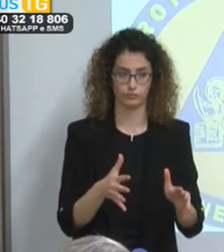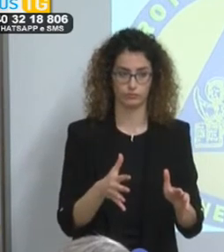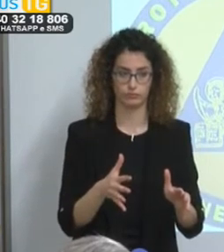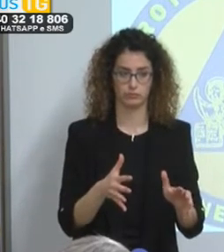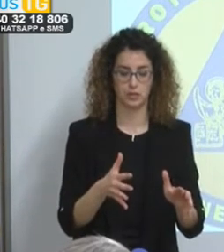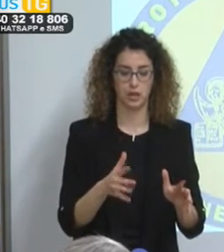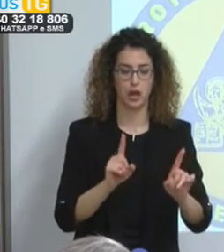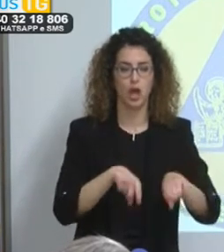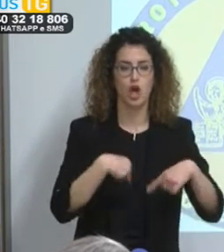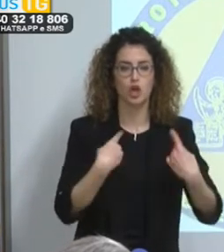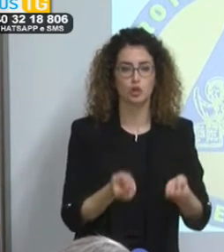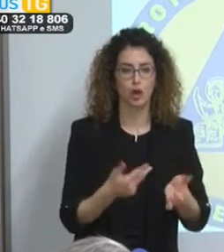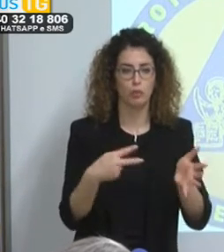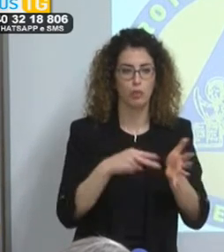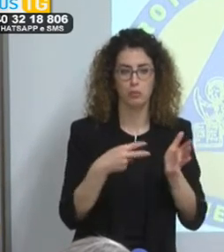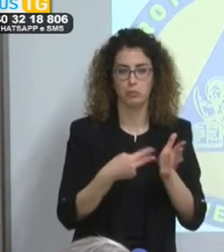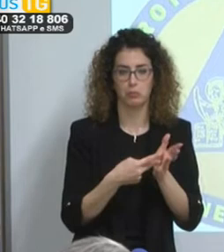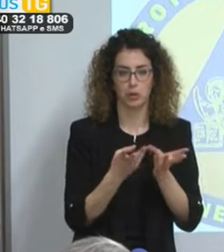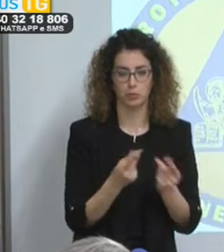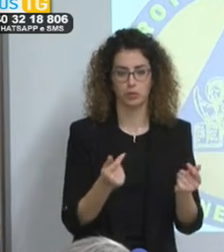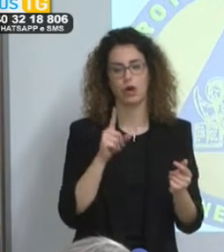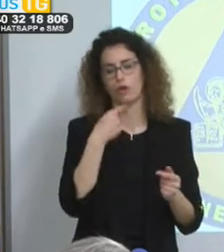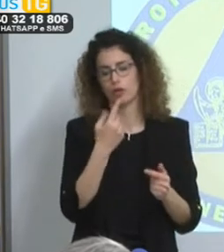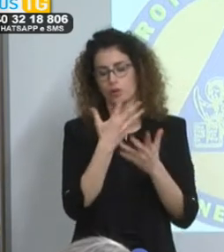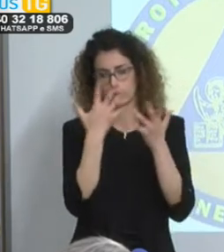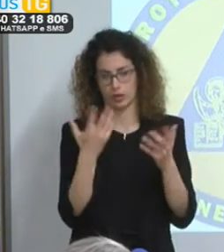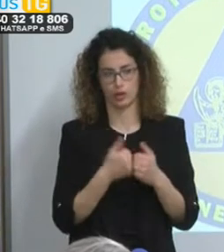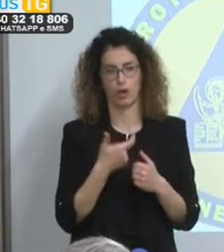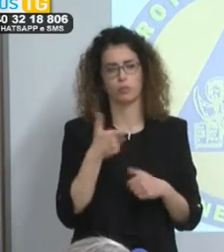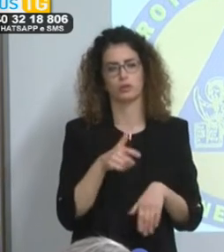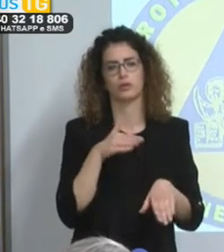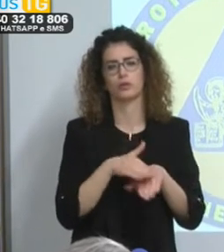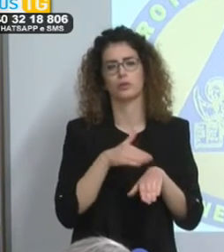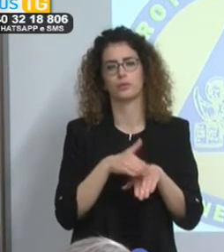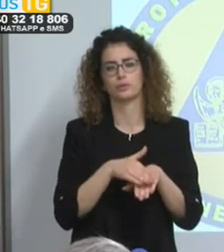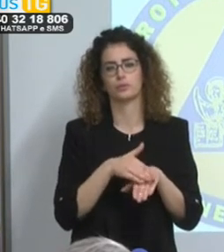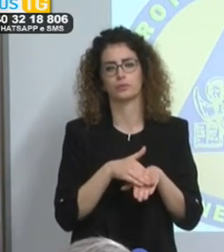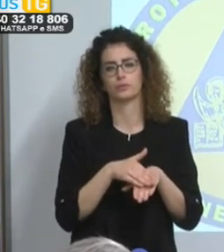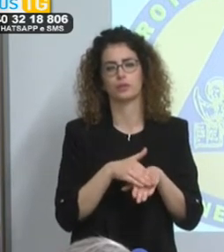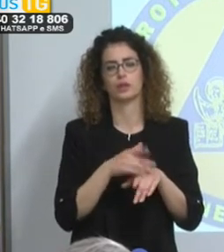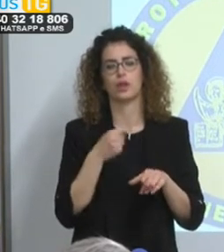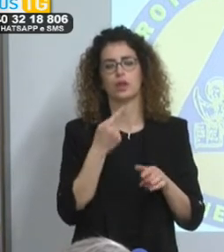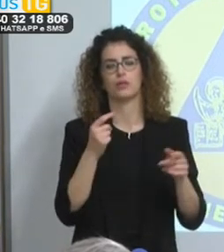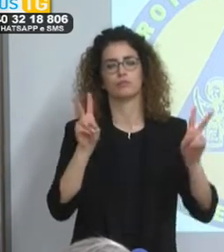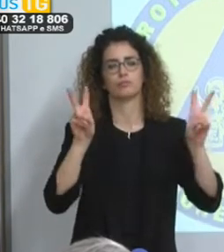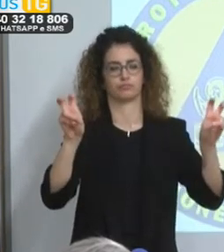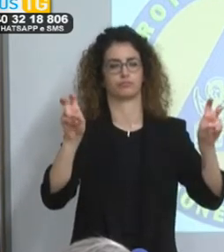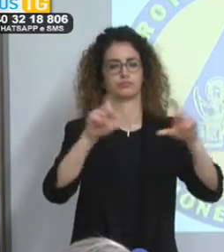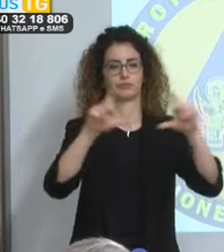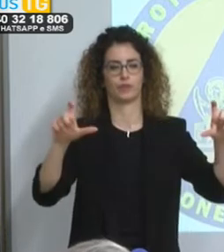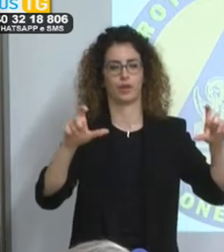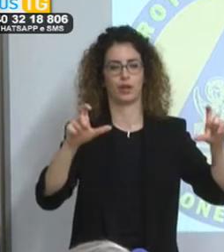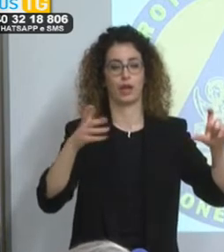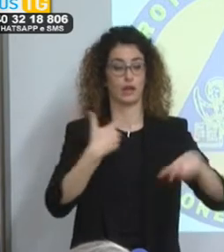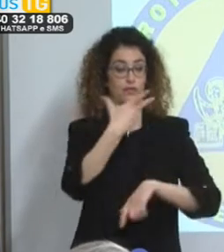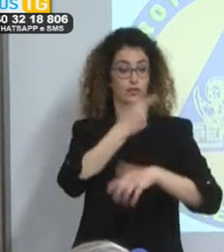avuto problemi. Anche qui vorrei chiarire una roba, perché spesso c'è questa notizia: era vaccinato e positivo. Sì, era vaccinato